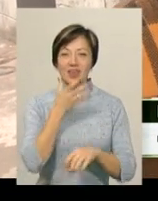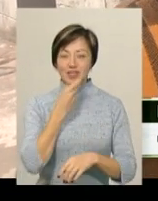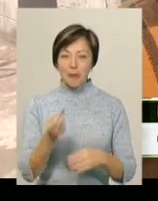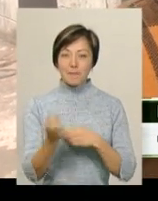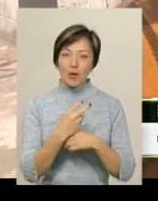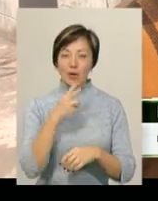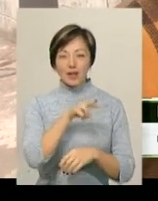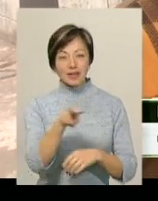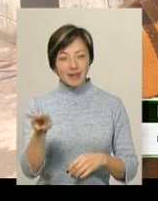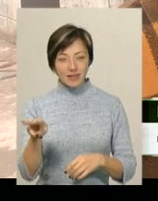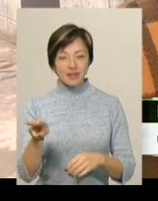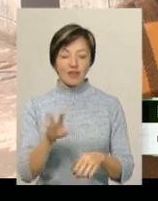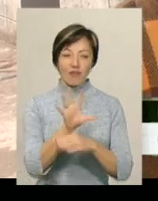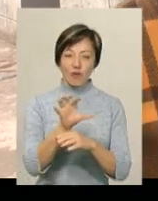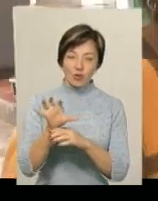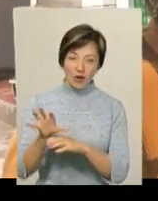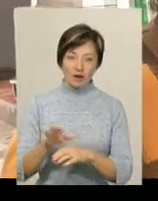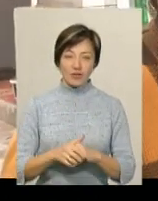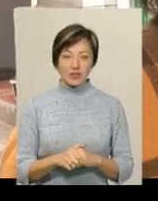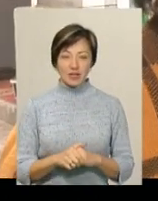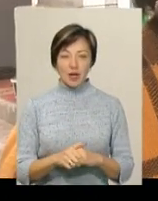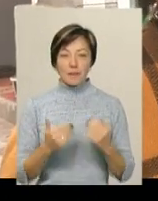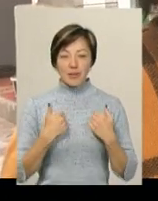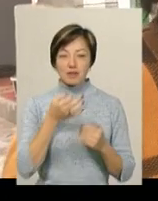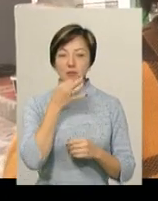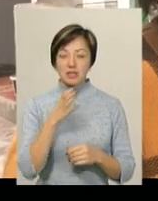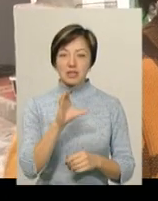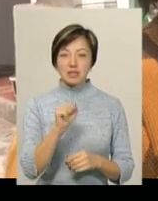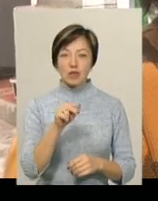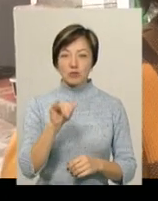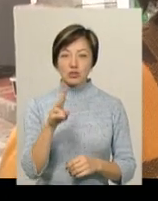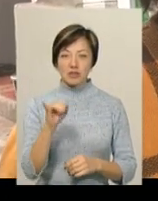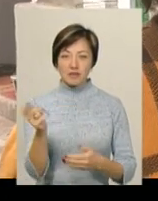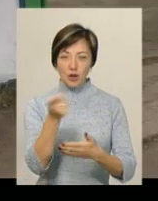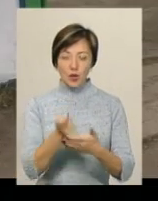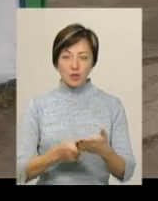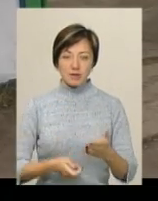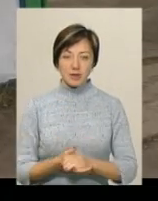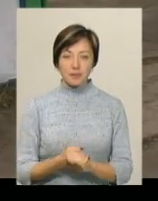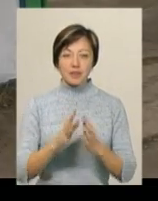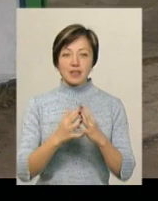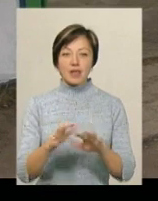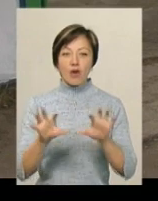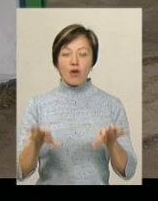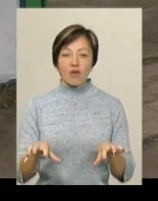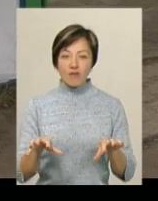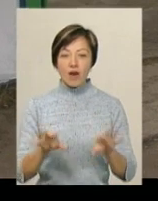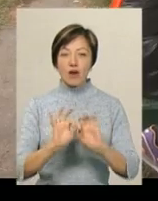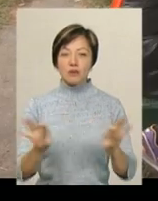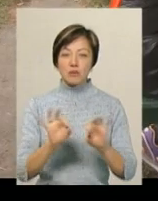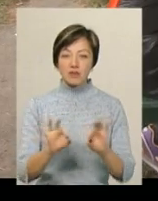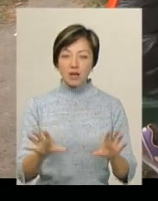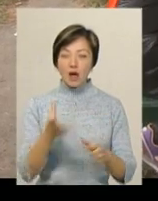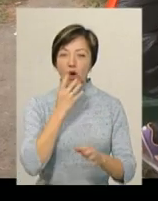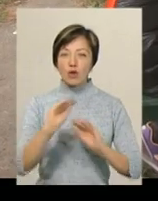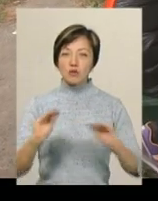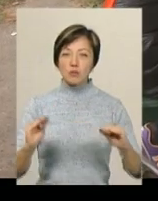Приходять, дивляться, фотографуються. Мені подобався самчиківський розпис. Сільський голова Володимир Мельничук розповідає,